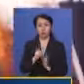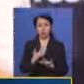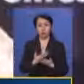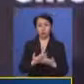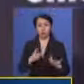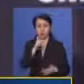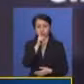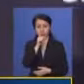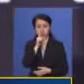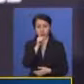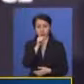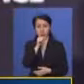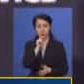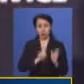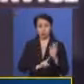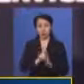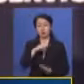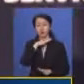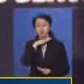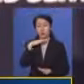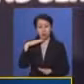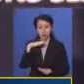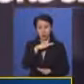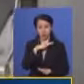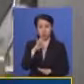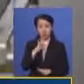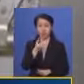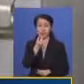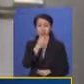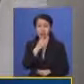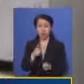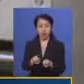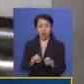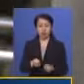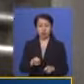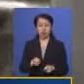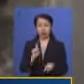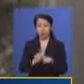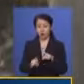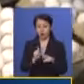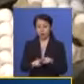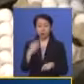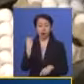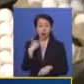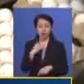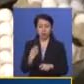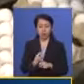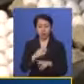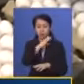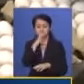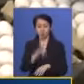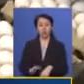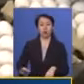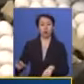продукции, птицепродукции, от мяса или яиц. Департаментом контроля качества и безопасности товаров и услуг